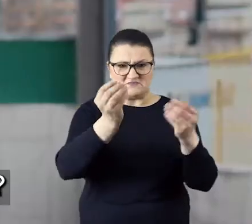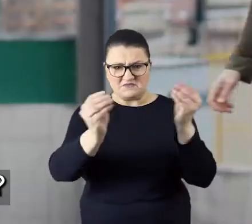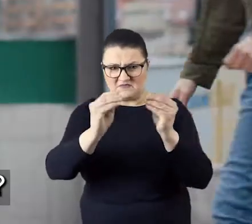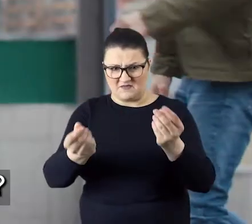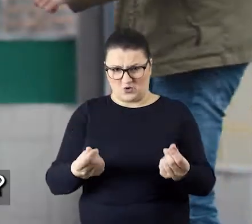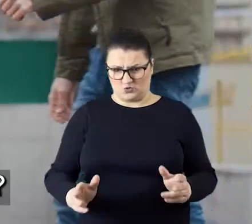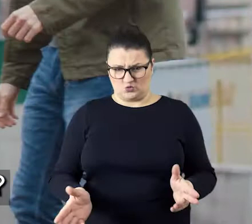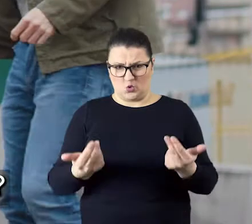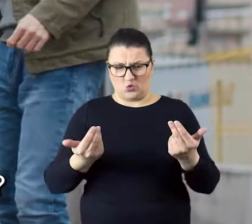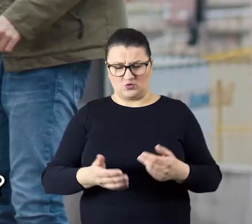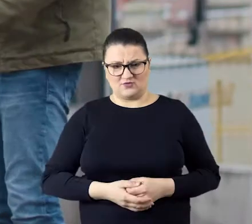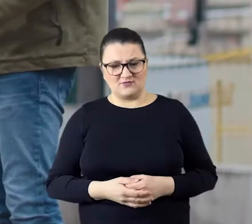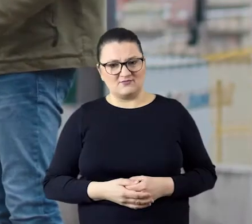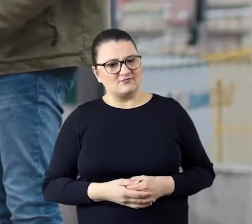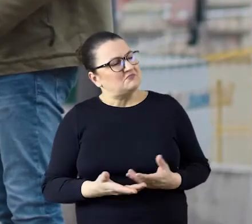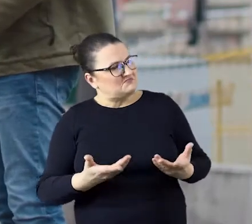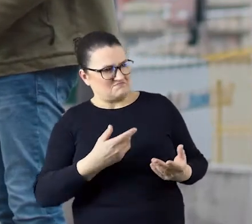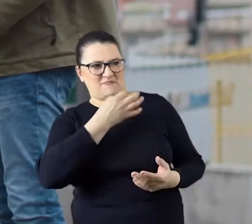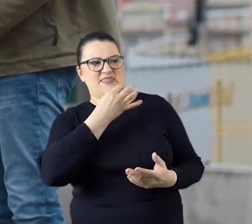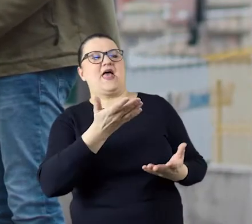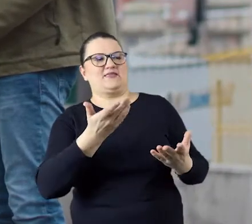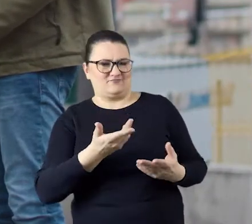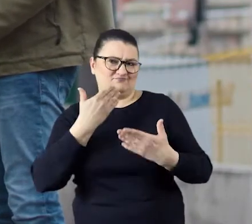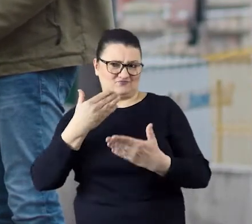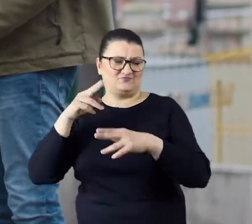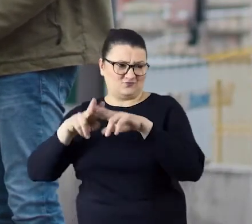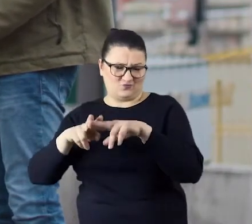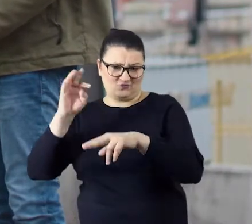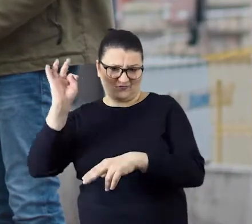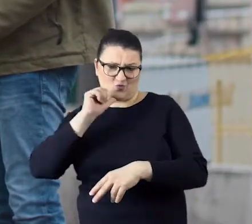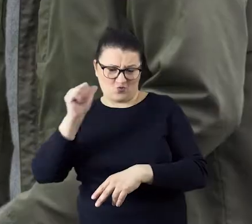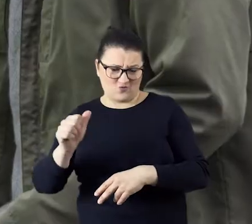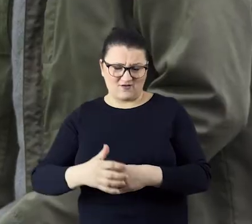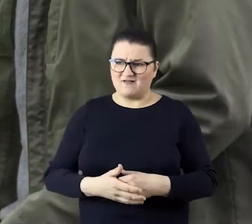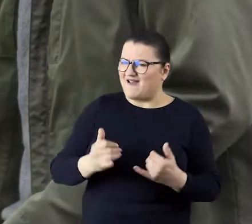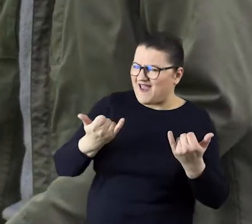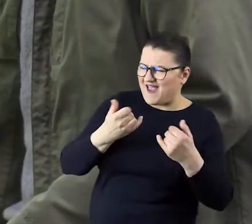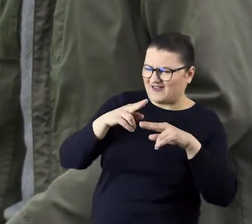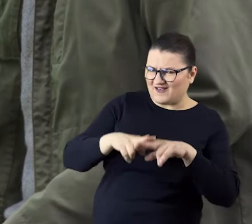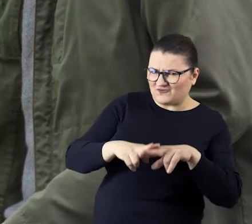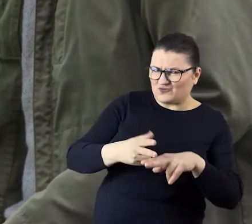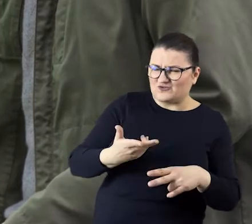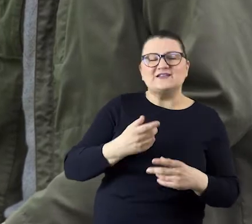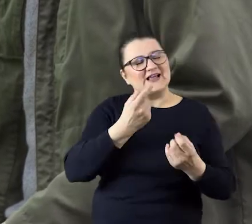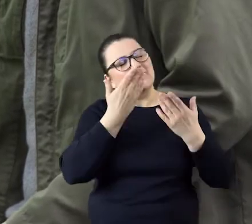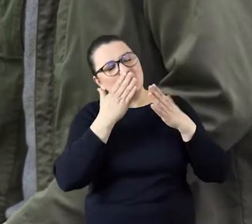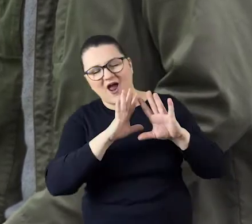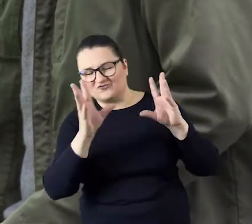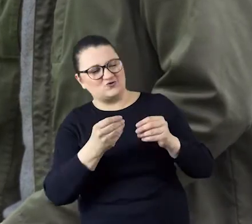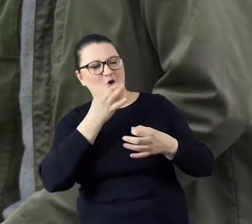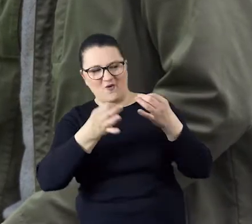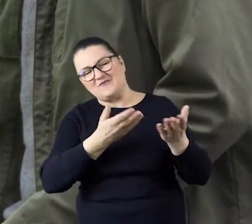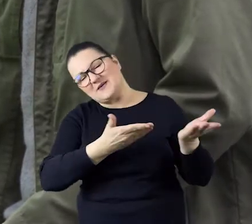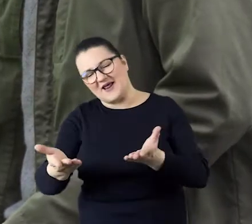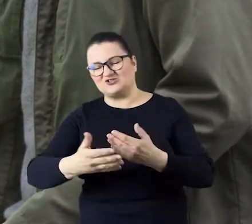Skąd mieli na to wszystko środki? Co za pytanie, z funduszy unijnych. Z jakich funduszy? Zaraz panu wszystko pokażę